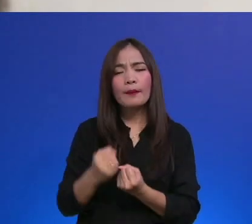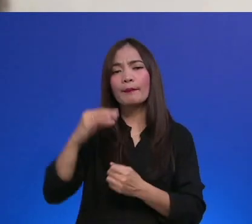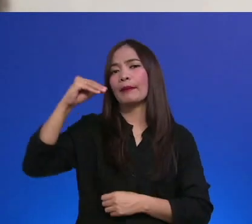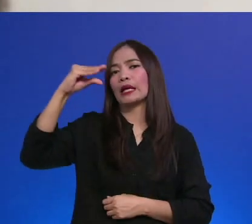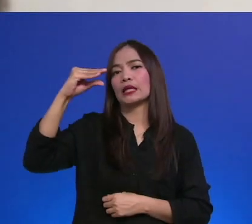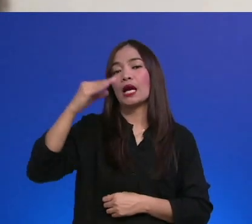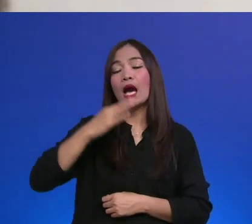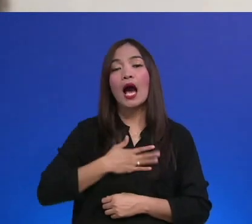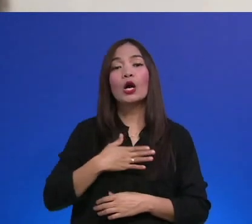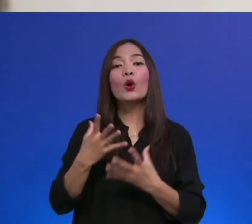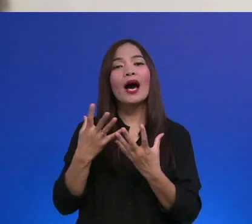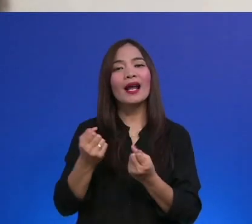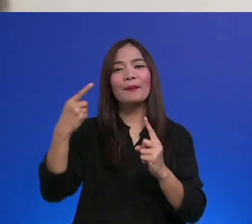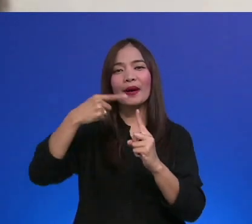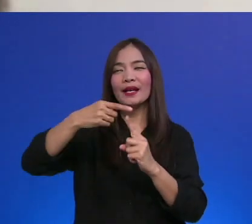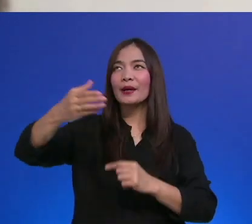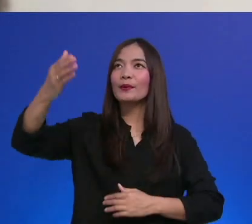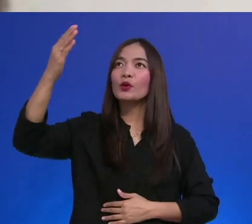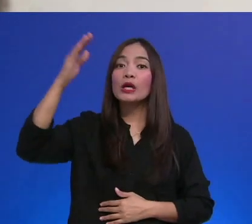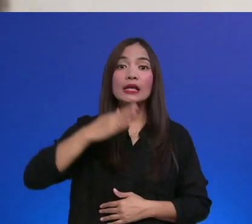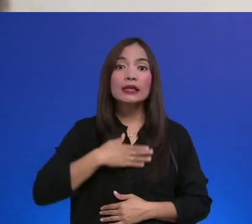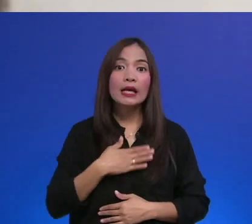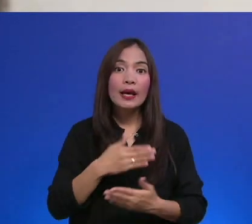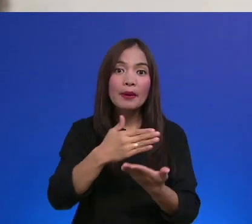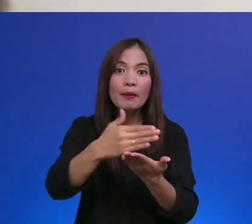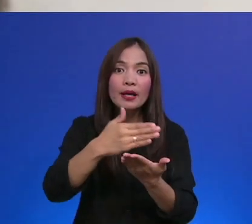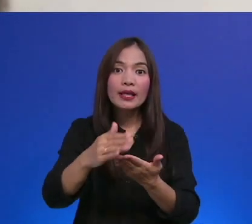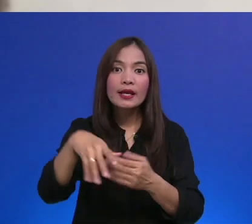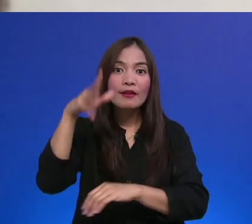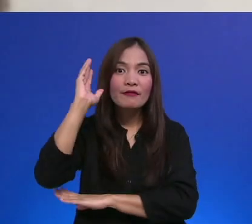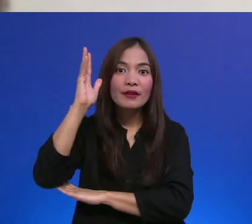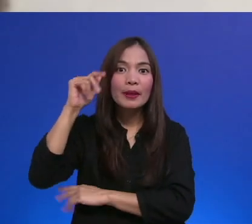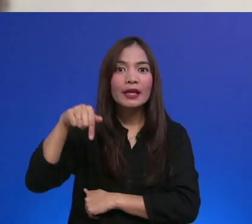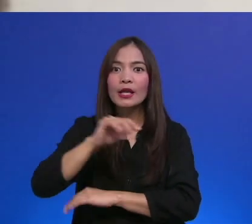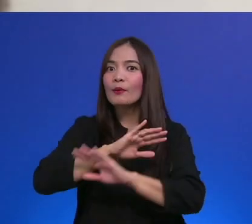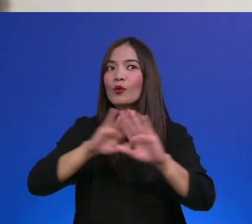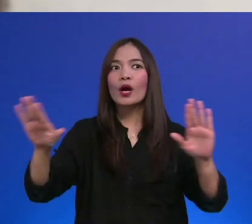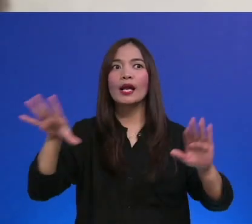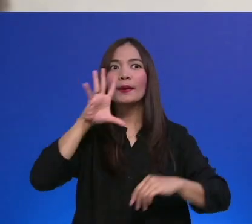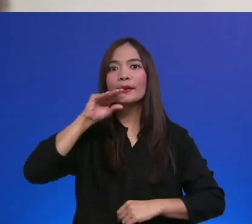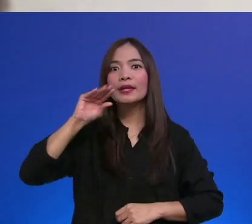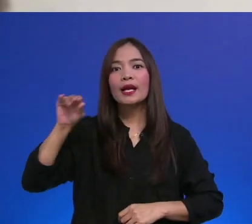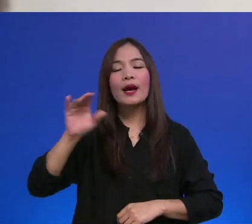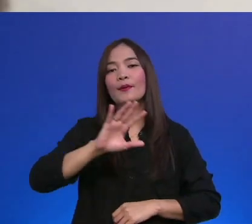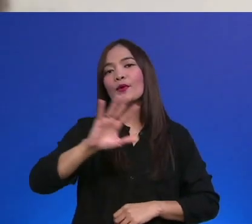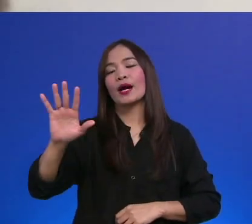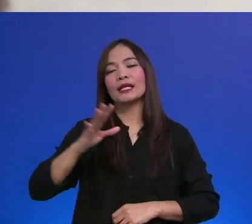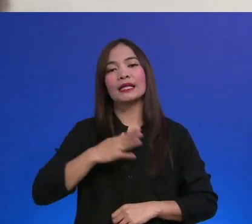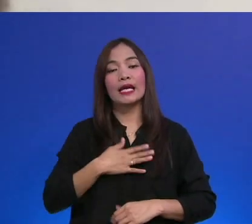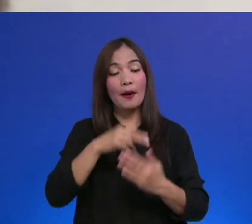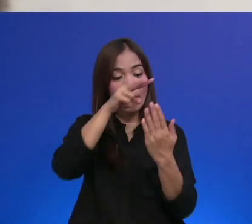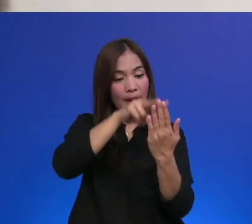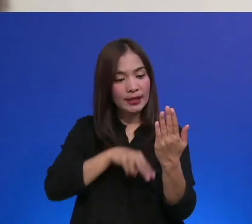saya berbagi Firman ini bukan sekedar bicara atau karena saya membaca